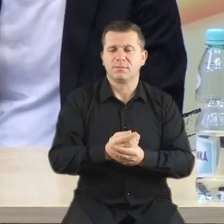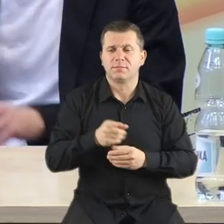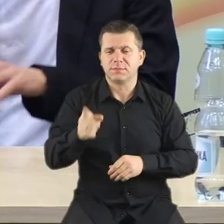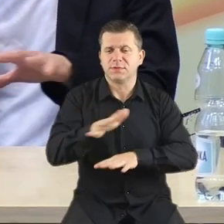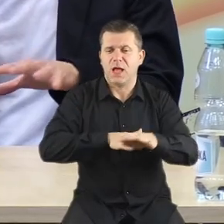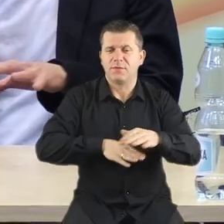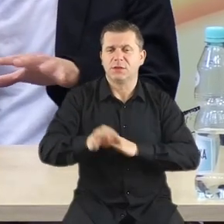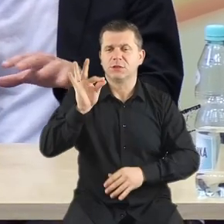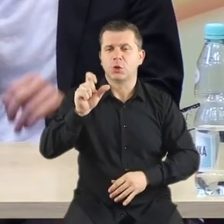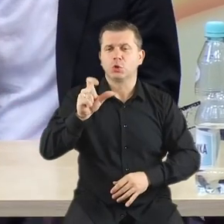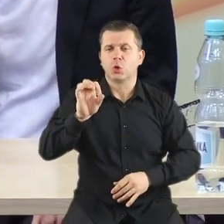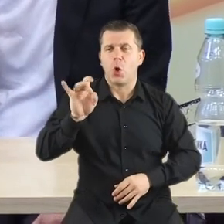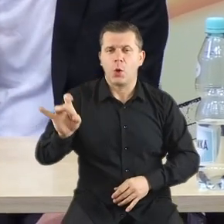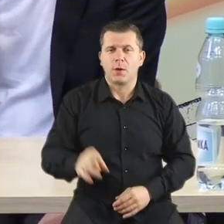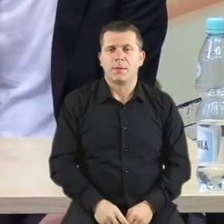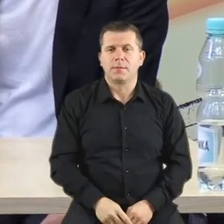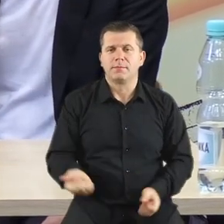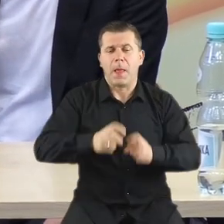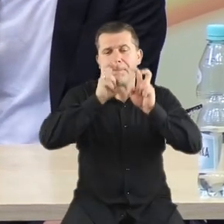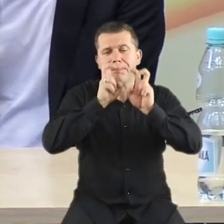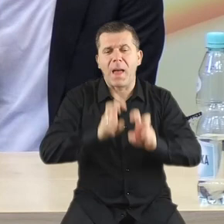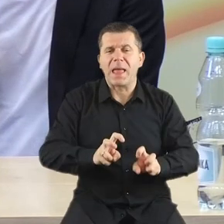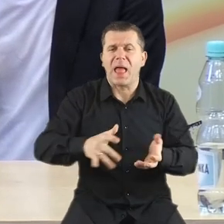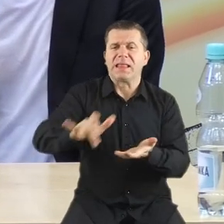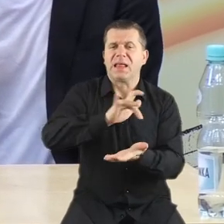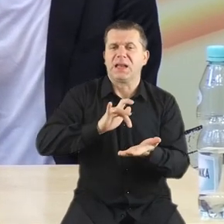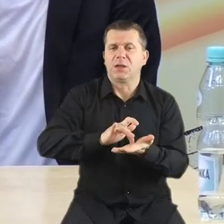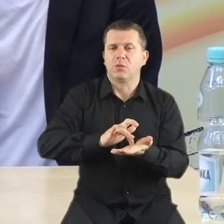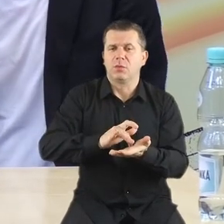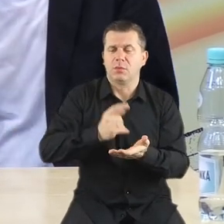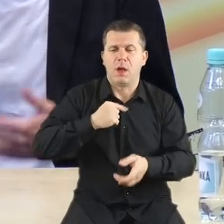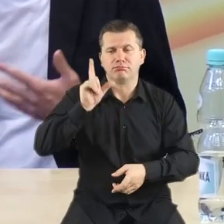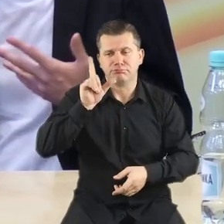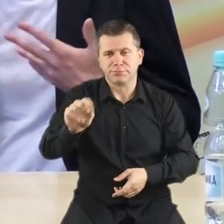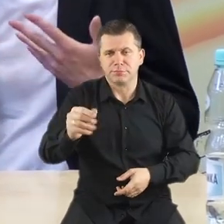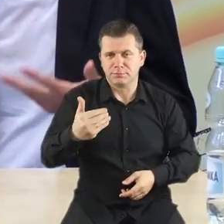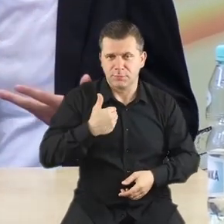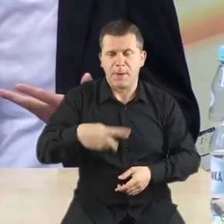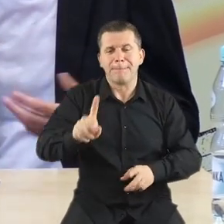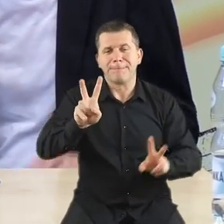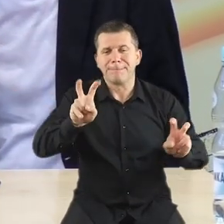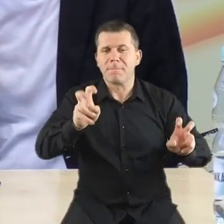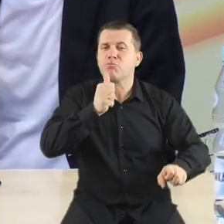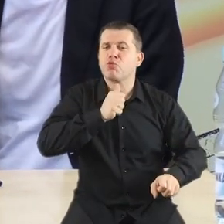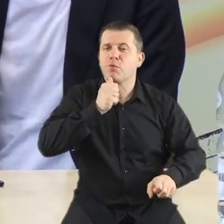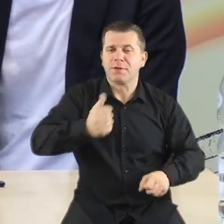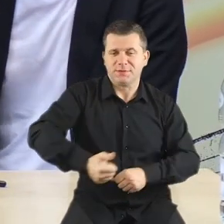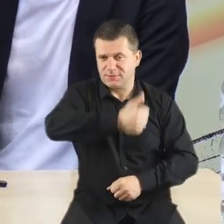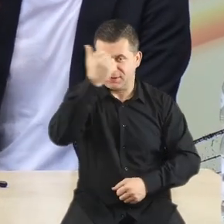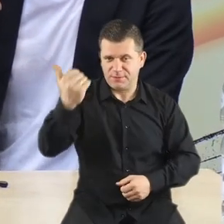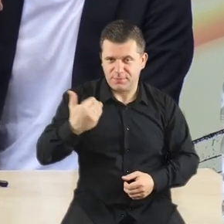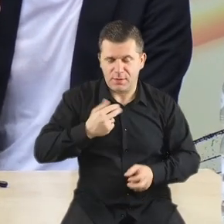socjolog. Chodziło o badanie rynku. No i poszedłem tam na taki rodzaj próby. Spędziłem jeden